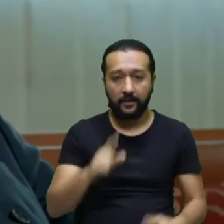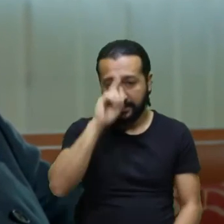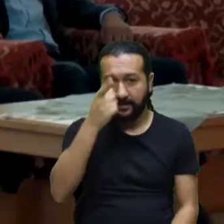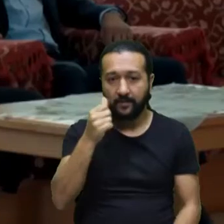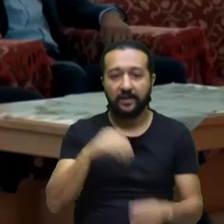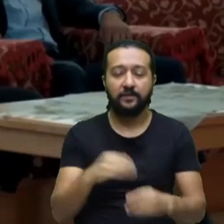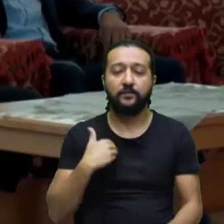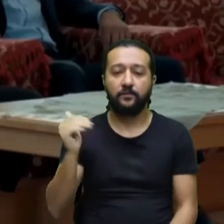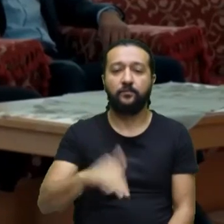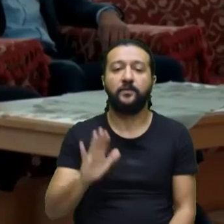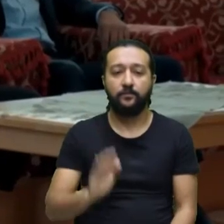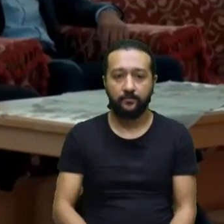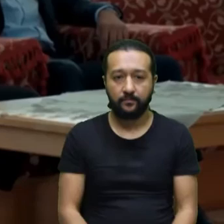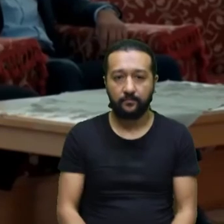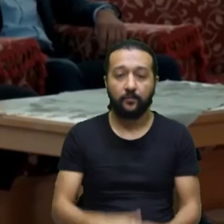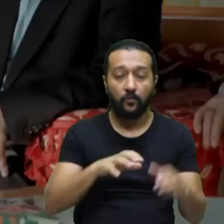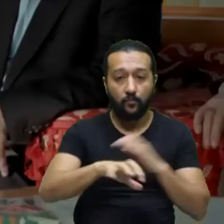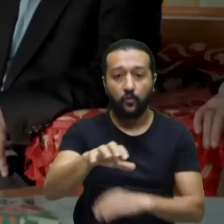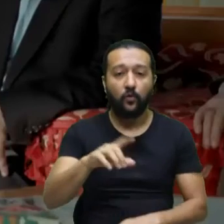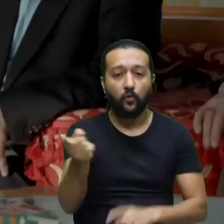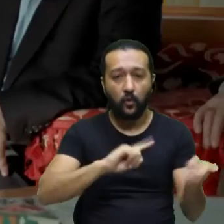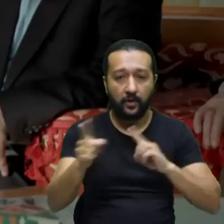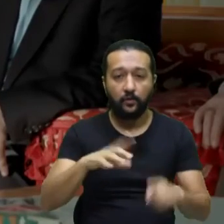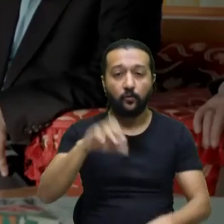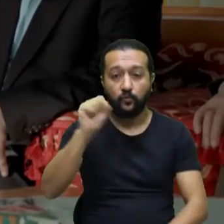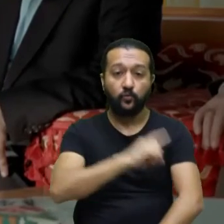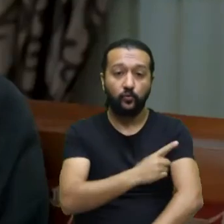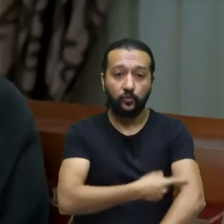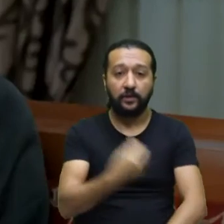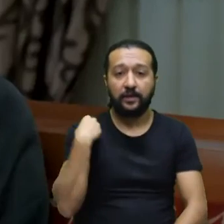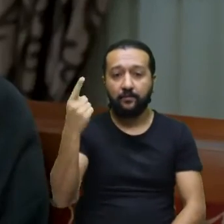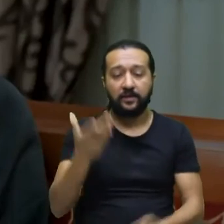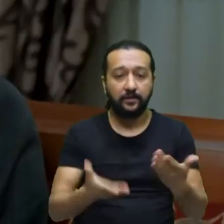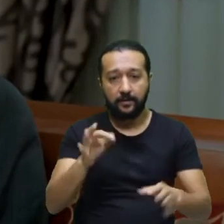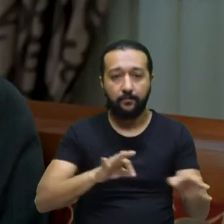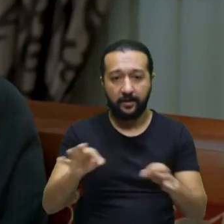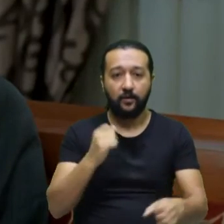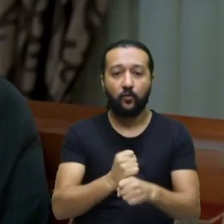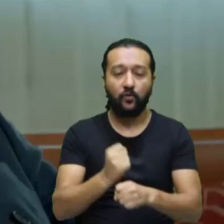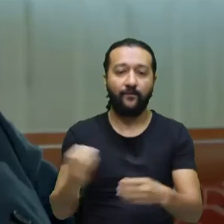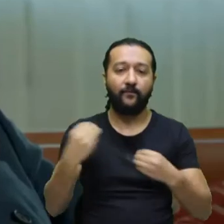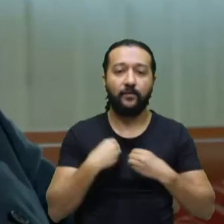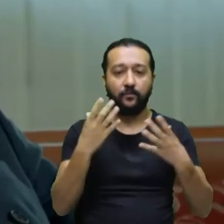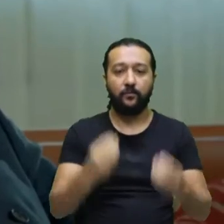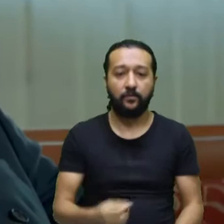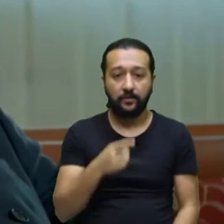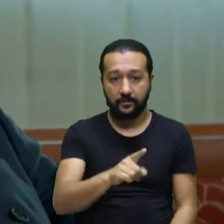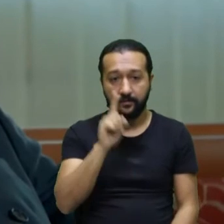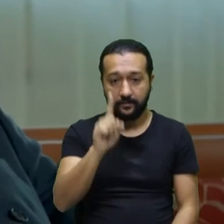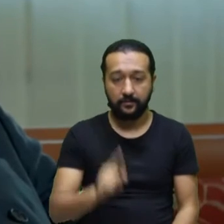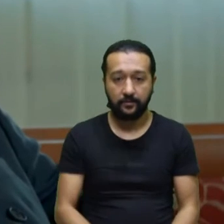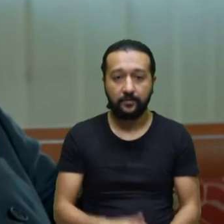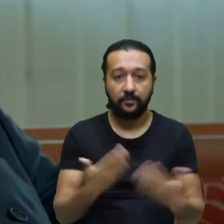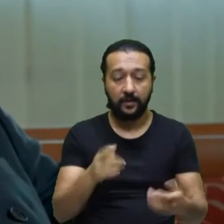Buraya yalnızca paramla gelmedim. Bölgeyi yöneten güçler tarafından yepyeni bir denklem kurmakla görevlendirildim.